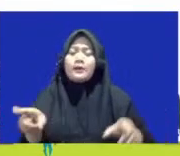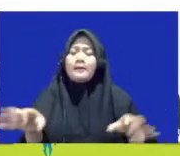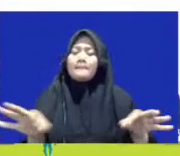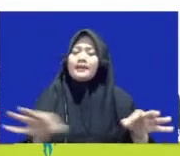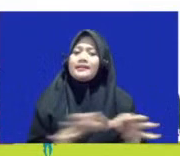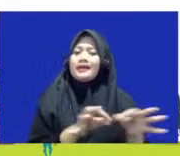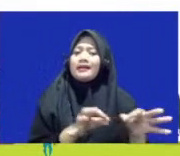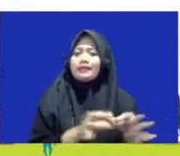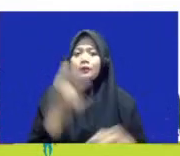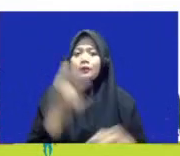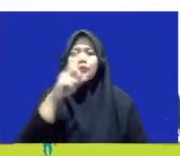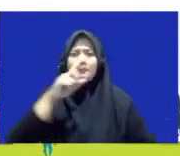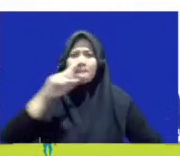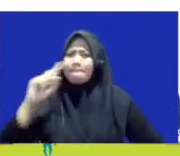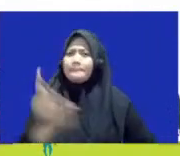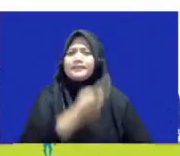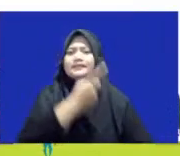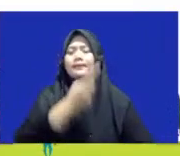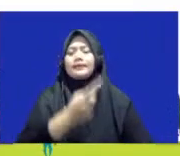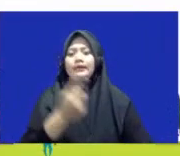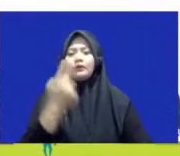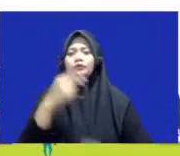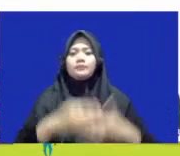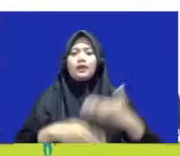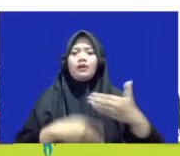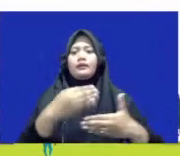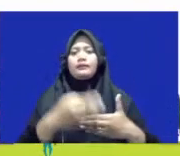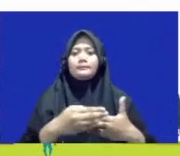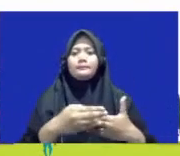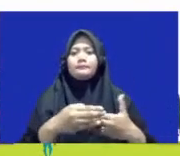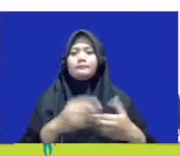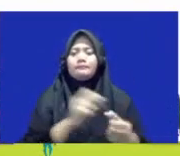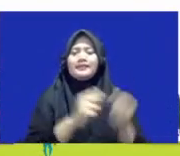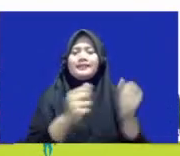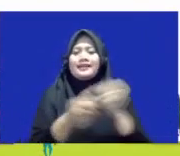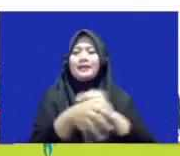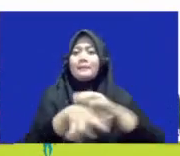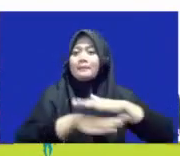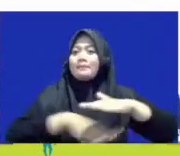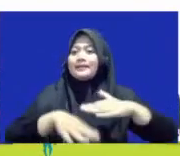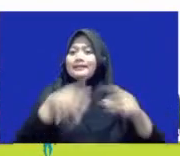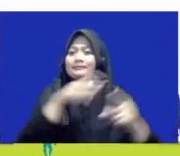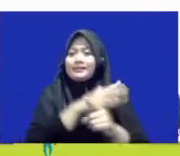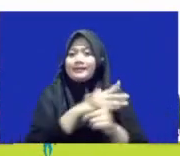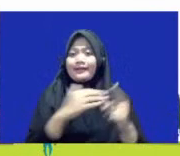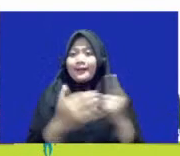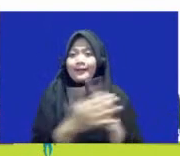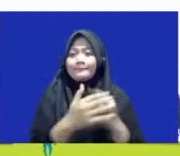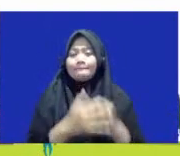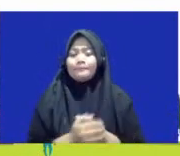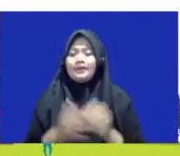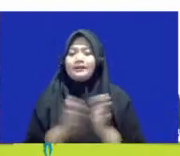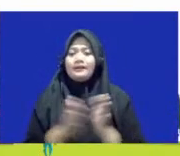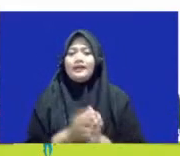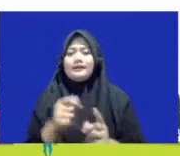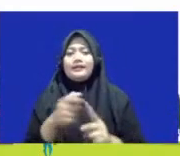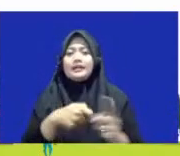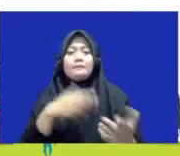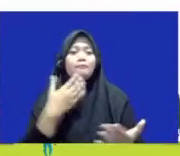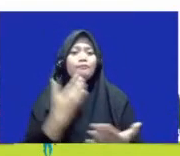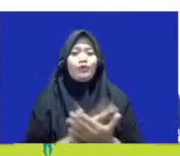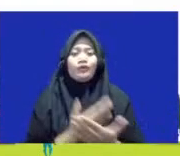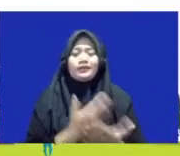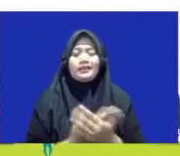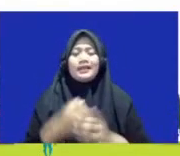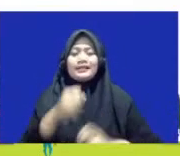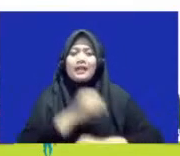untuk percepatan penanggulangan bencana berbasis masyarakat. Dan ini dari bukti yang kita lakukan sekarang